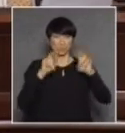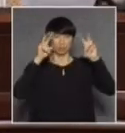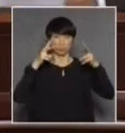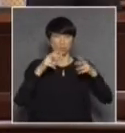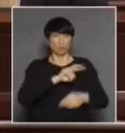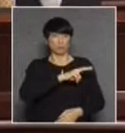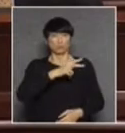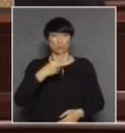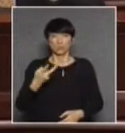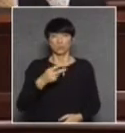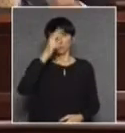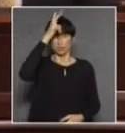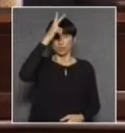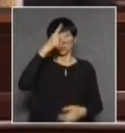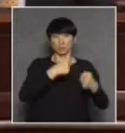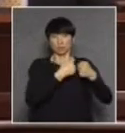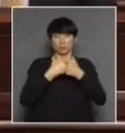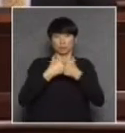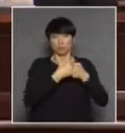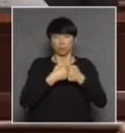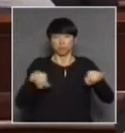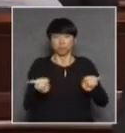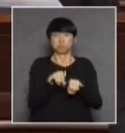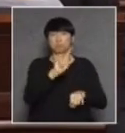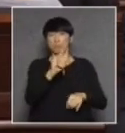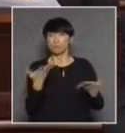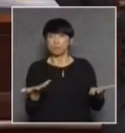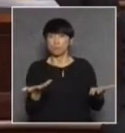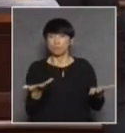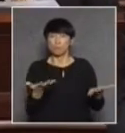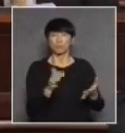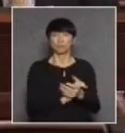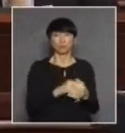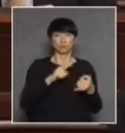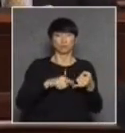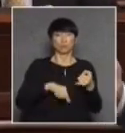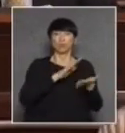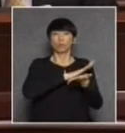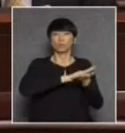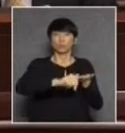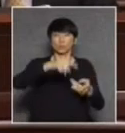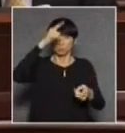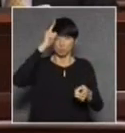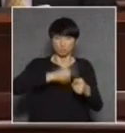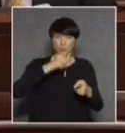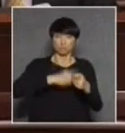治鬥爭呢？嗬，我相信呢嗰個結論呢就好清楚，一定係梁振英啦。